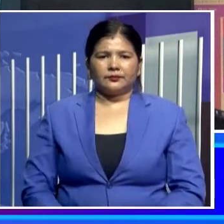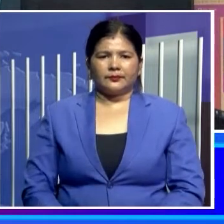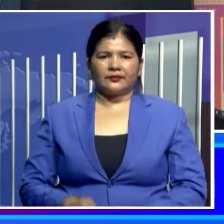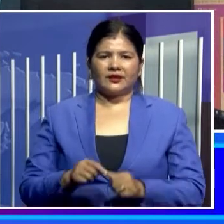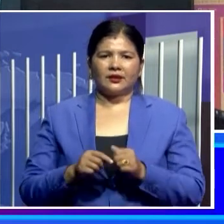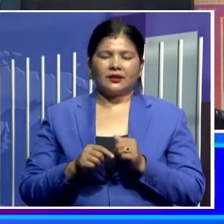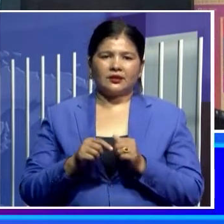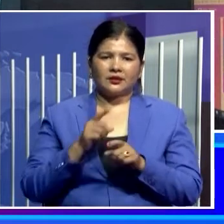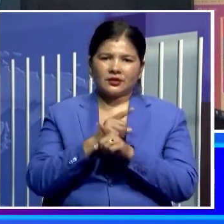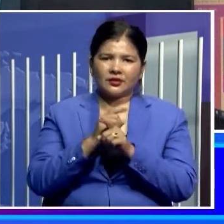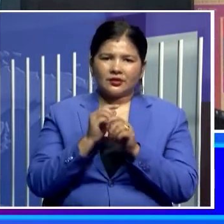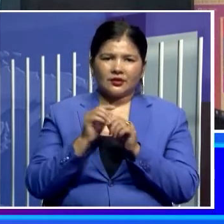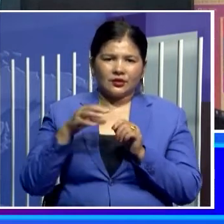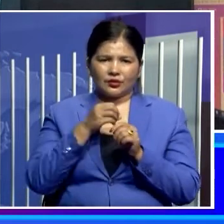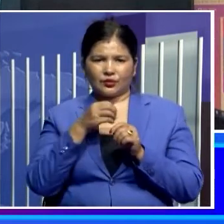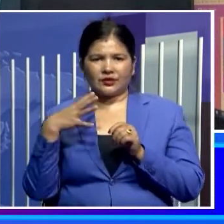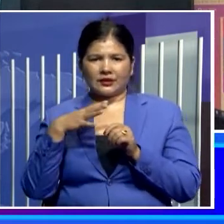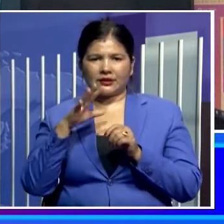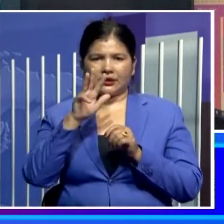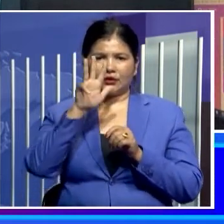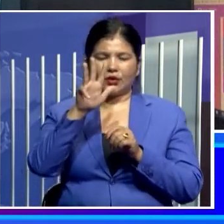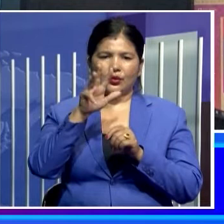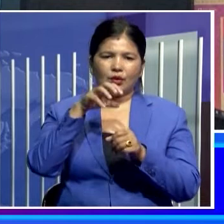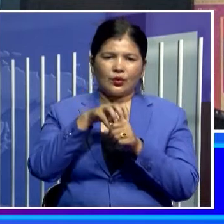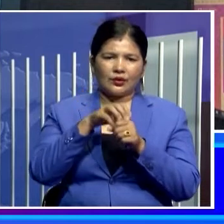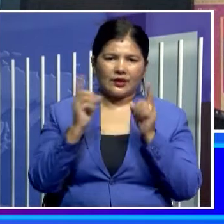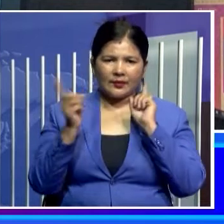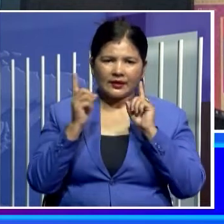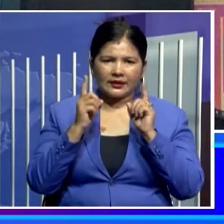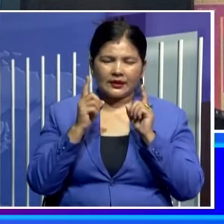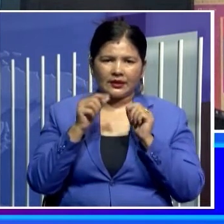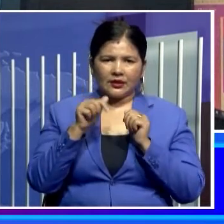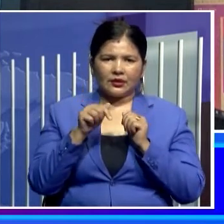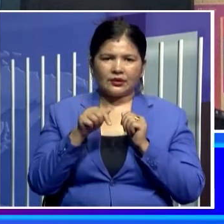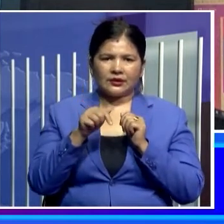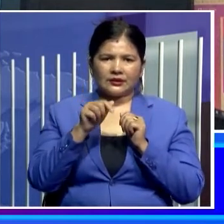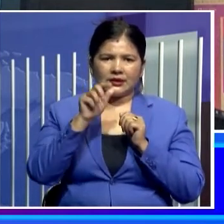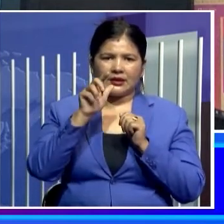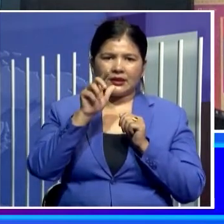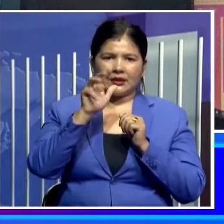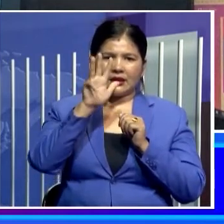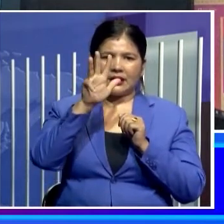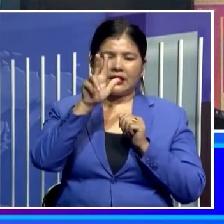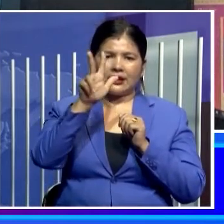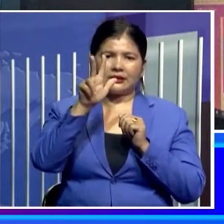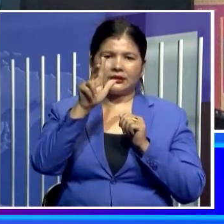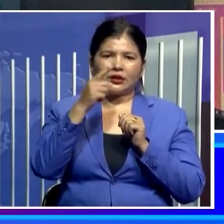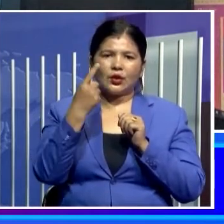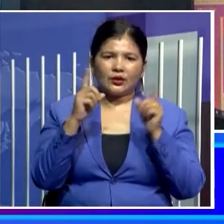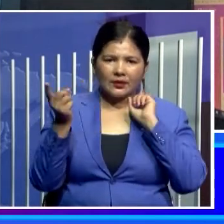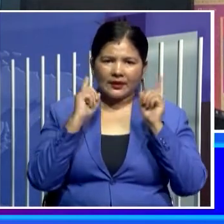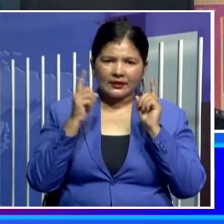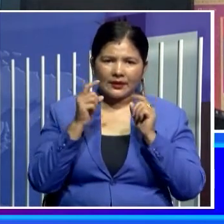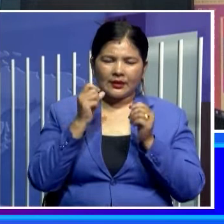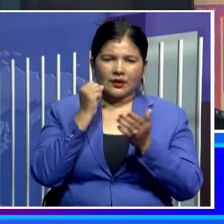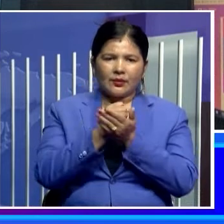हजुर प्रसन्तजी, सुर्खेतका 9 वटा पालिकामध्ये यति बेला 8 वटा पालिकामा चाहिँ मत गणना कार्य चाहिँ जारी